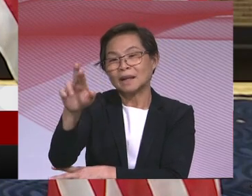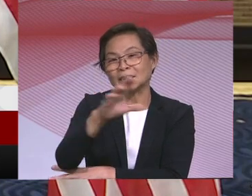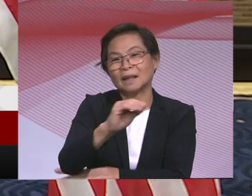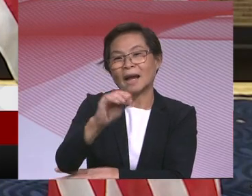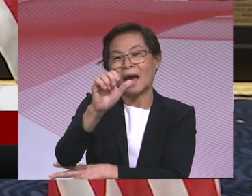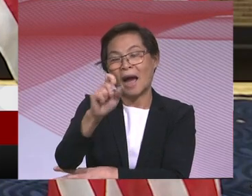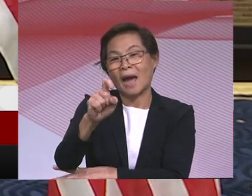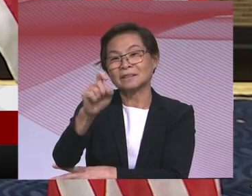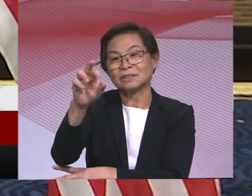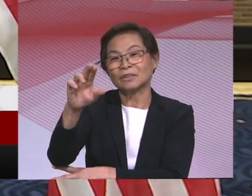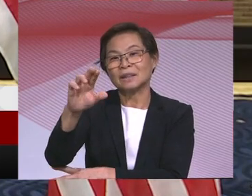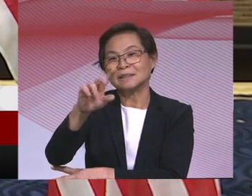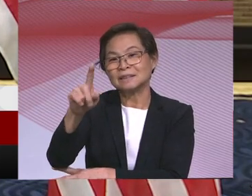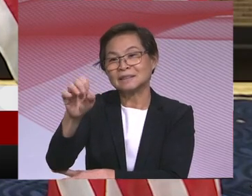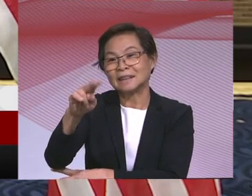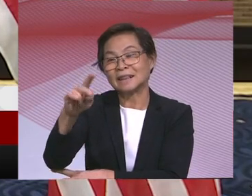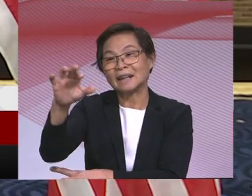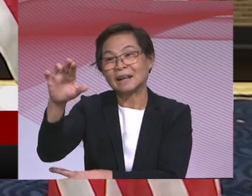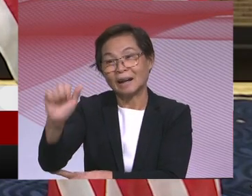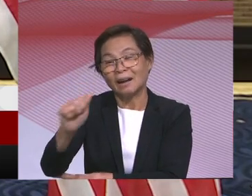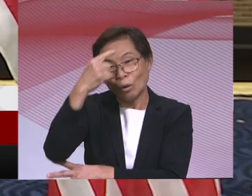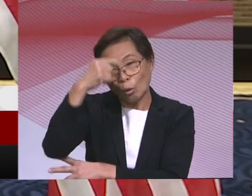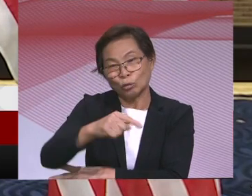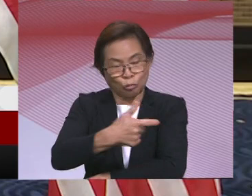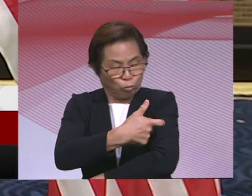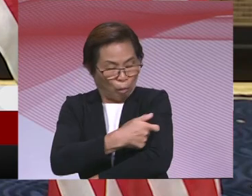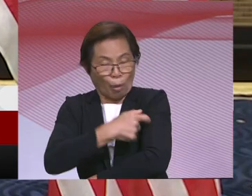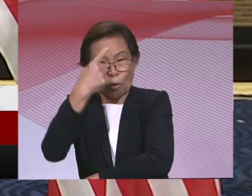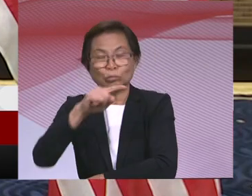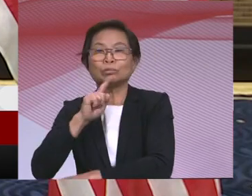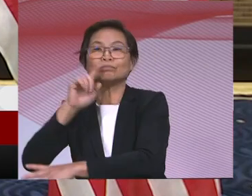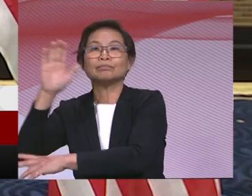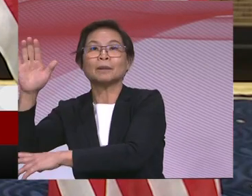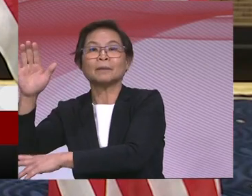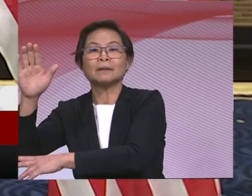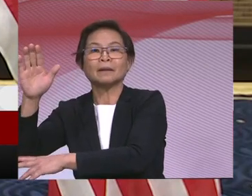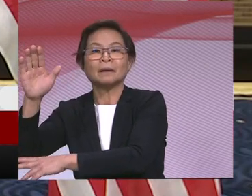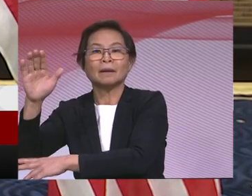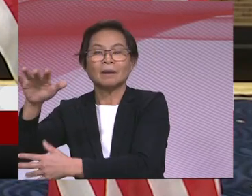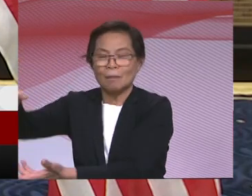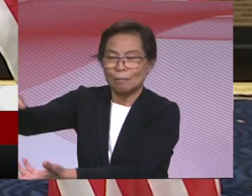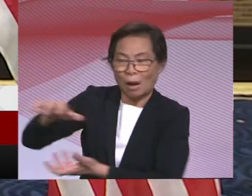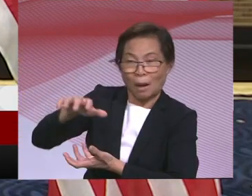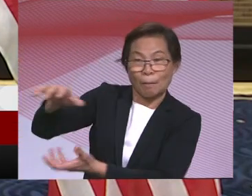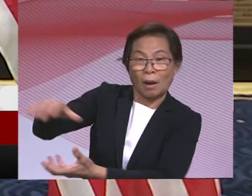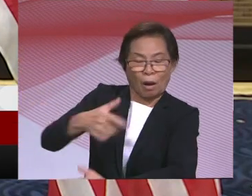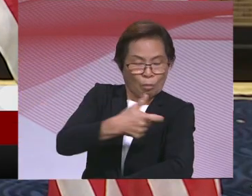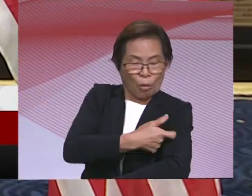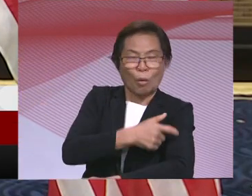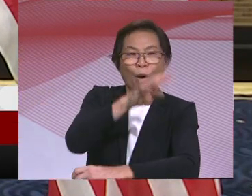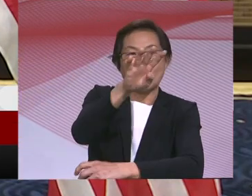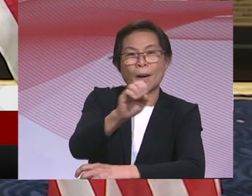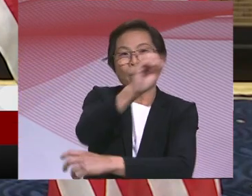bagi polet beximco mig-19 untuk mendapatkan jaminan bekalan bexin sebanyak